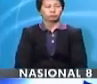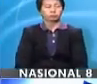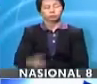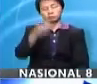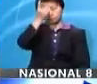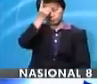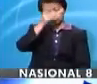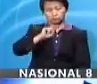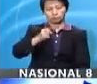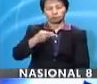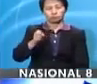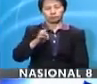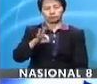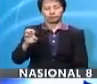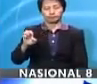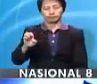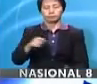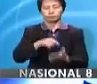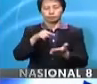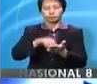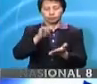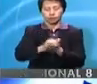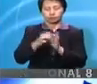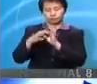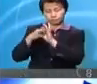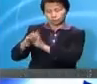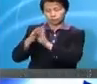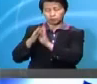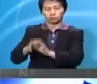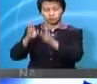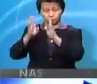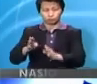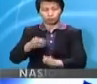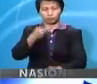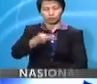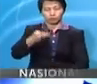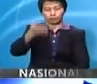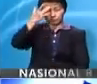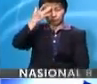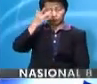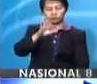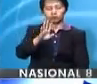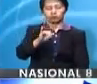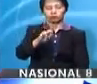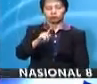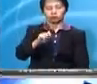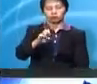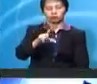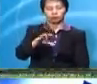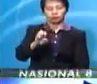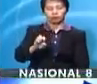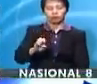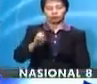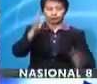Datuk Seri Muhammad Syafiee berkata inisiatif itu kerjasama Perbadanan Harta Intelek Malaysia, MyIPO, bagi